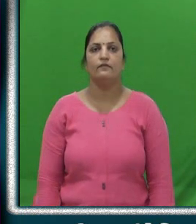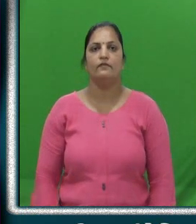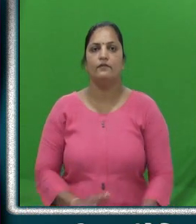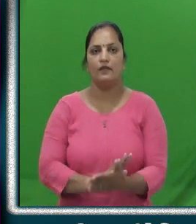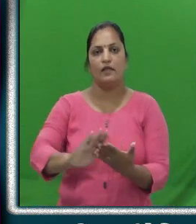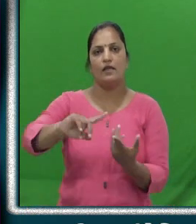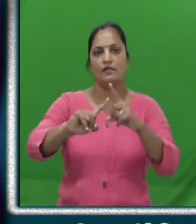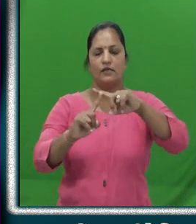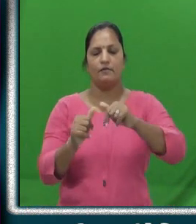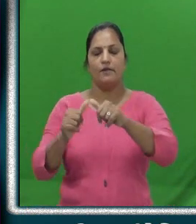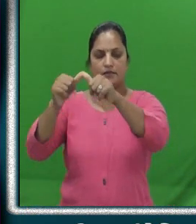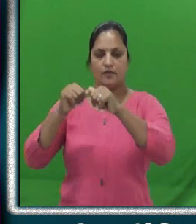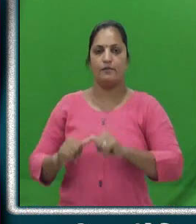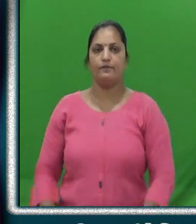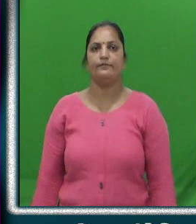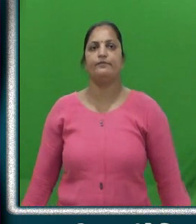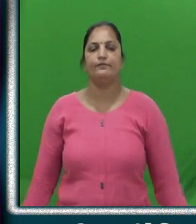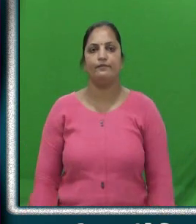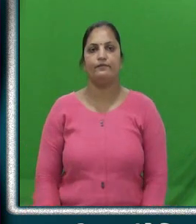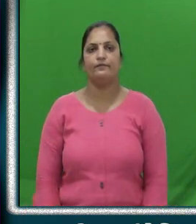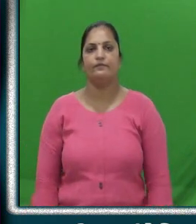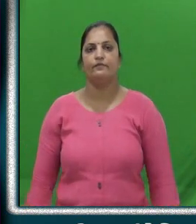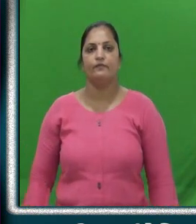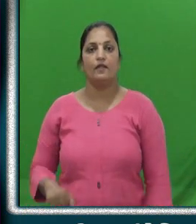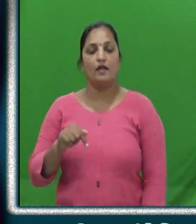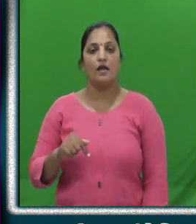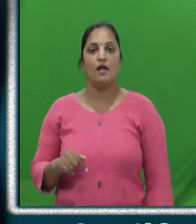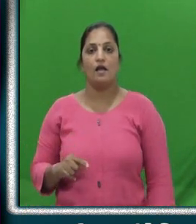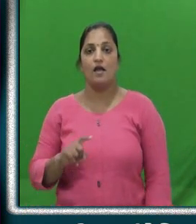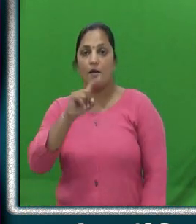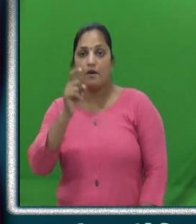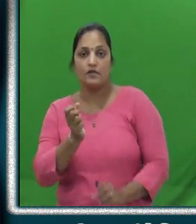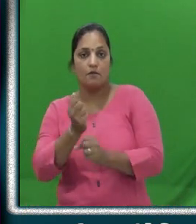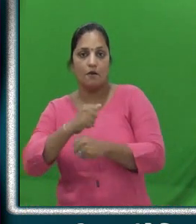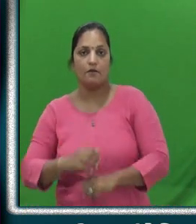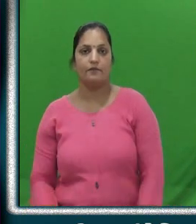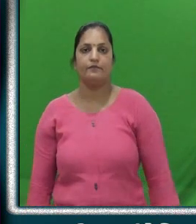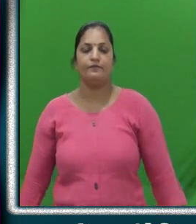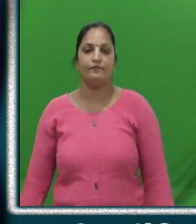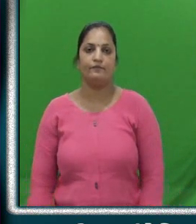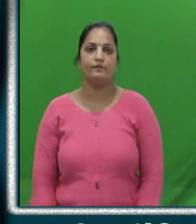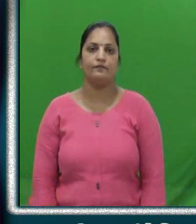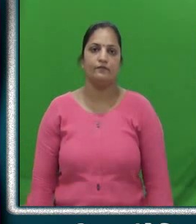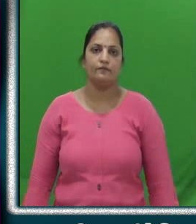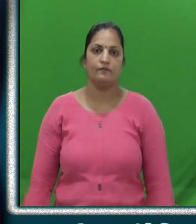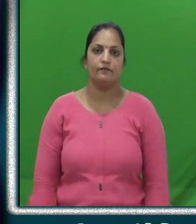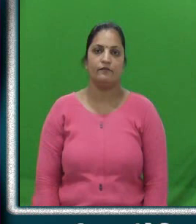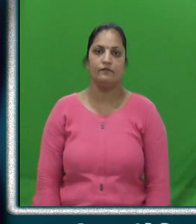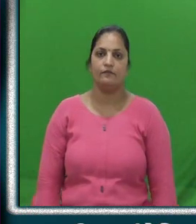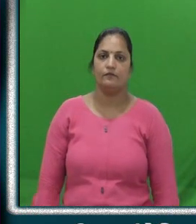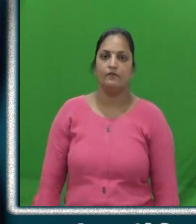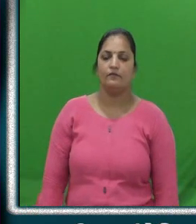જસુએ જવાબ આપ્યો, હેતને જવાબ આપ્યો. હા, હવે આનો પ્રશ્નમાં કેવી રીતના બનાવાય? તો જુઓ,